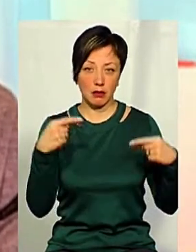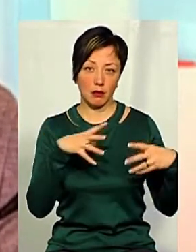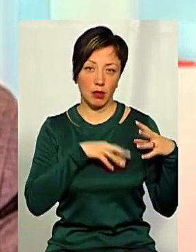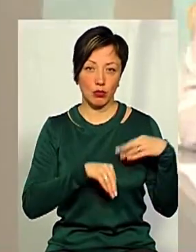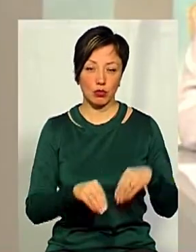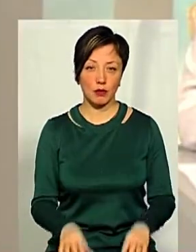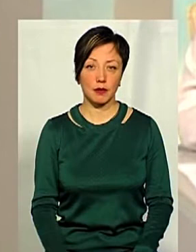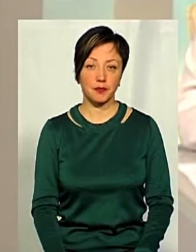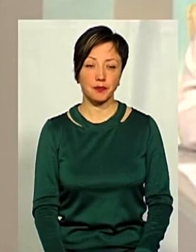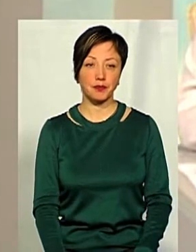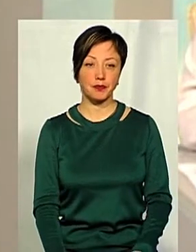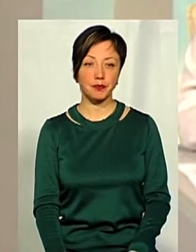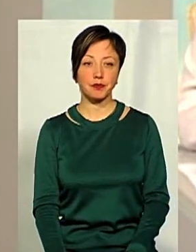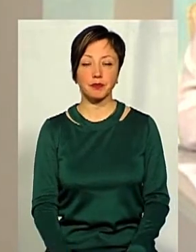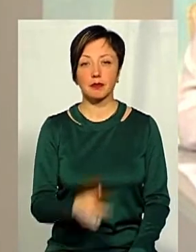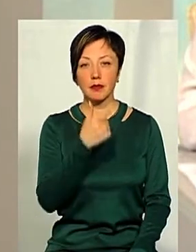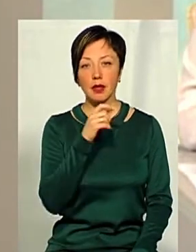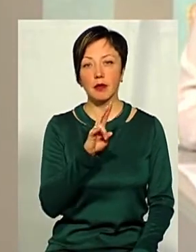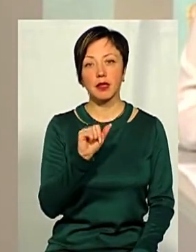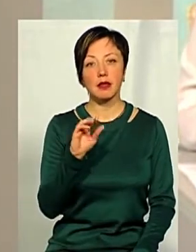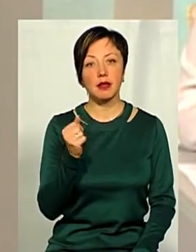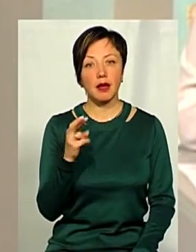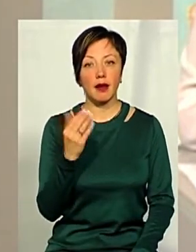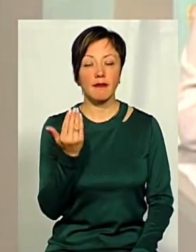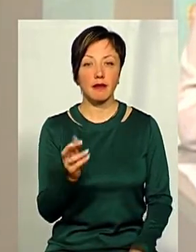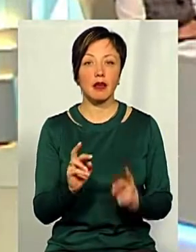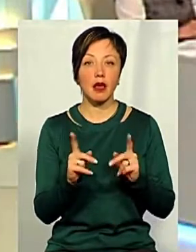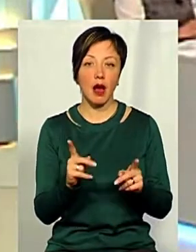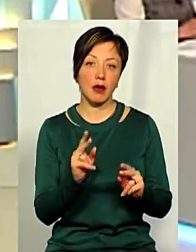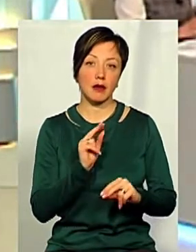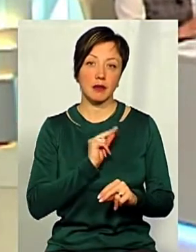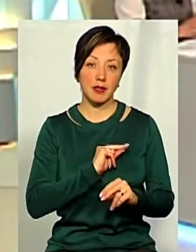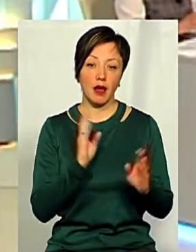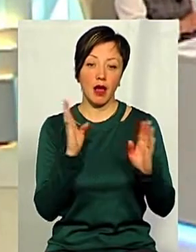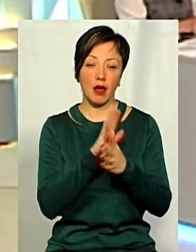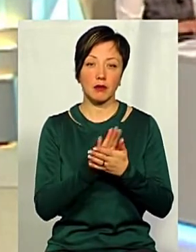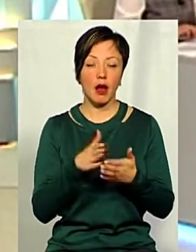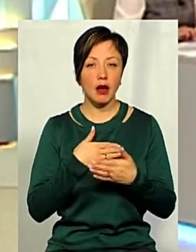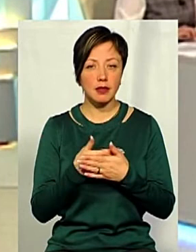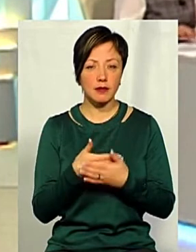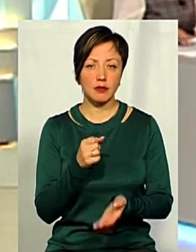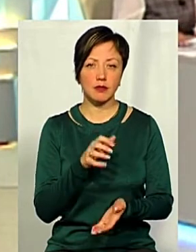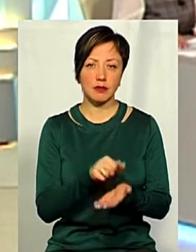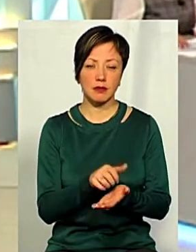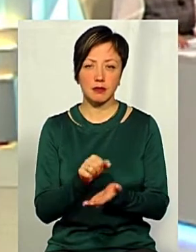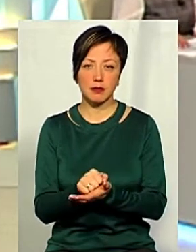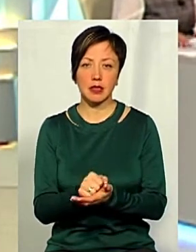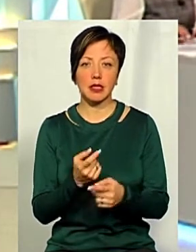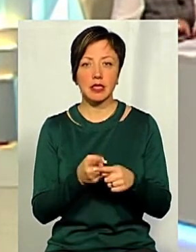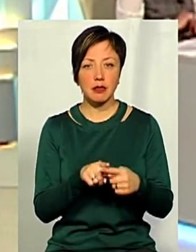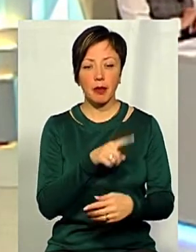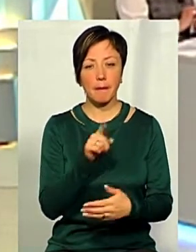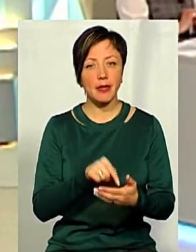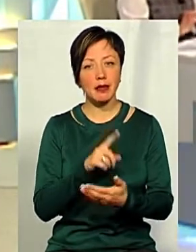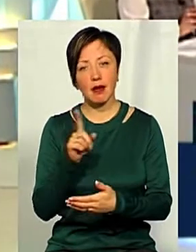надприбутків. Пані Наталю, ви як еколог, як людина, яка активно займається цими